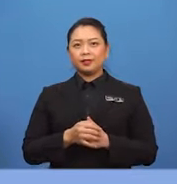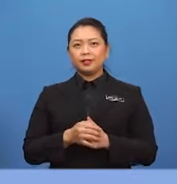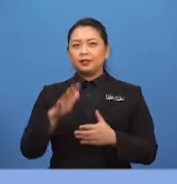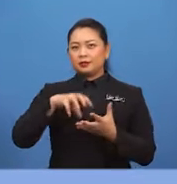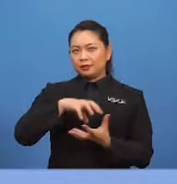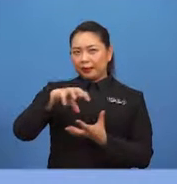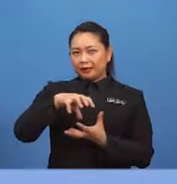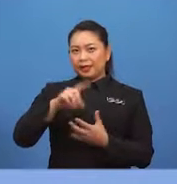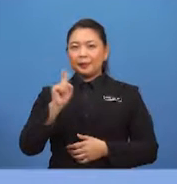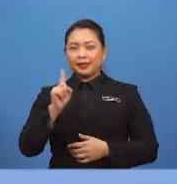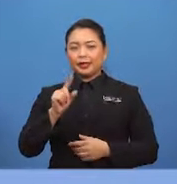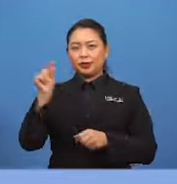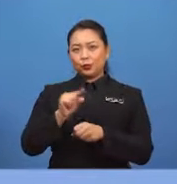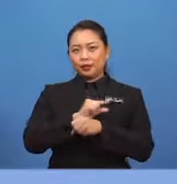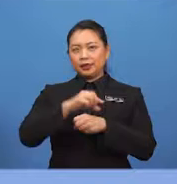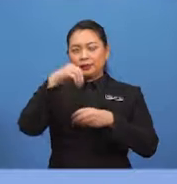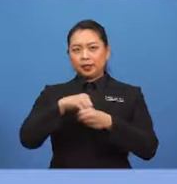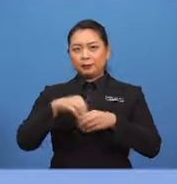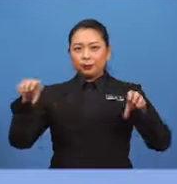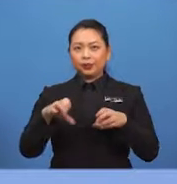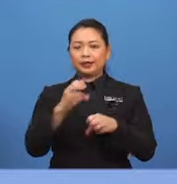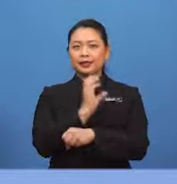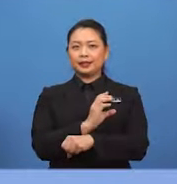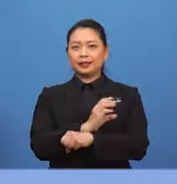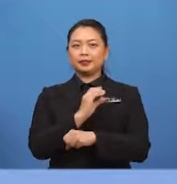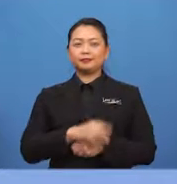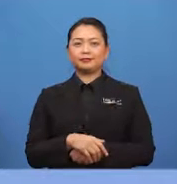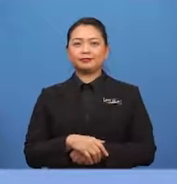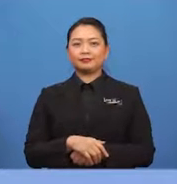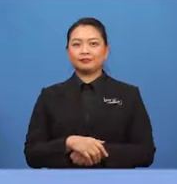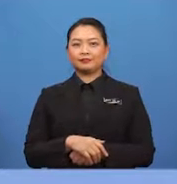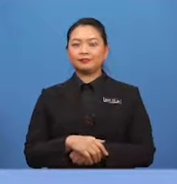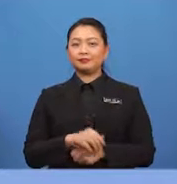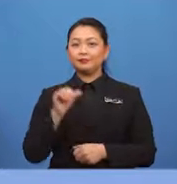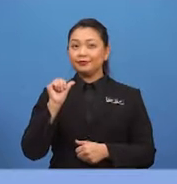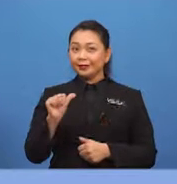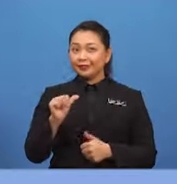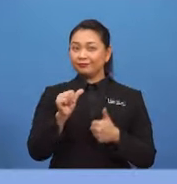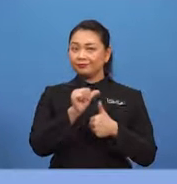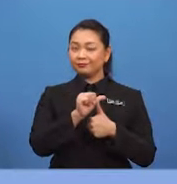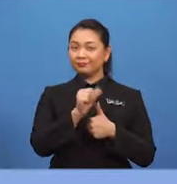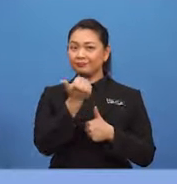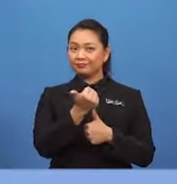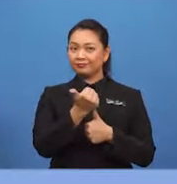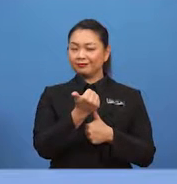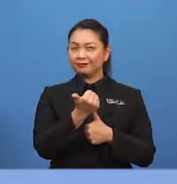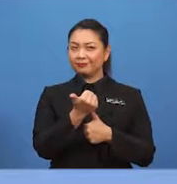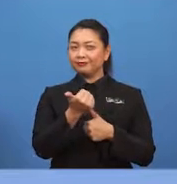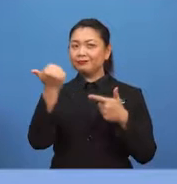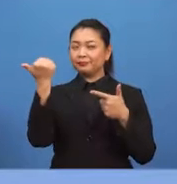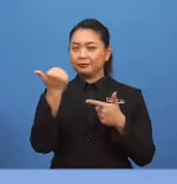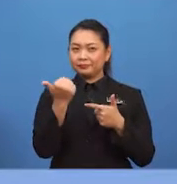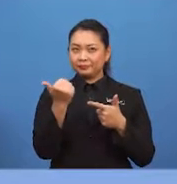Sebatian manakah digunakan dalam pembuatan kaca? A. Silika,